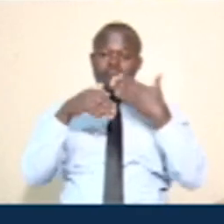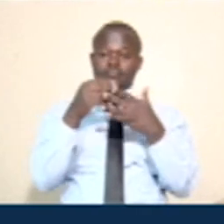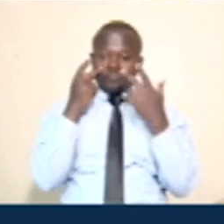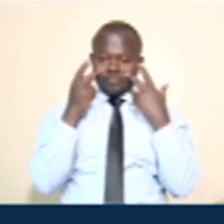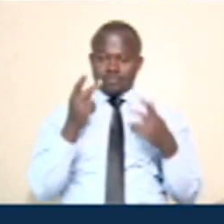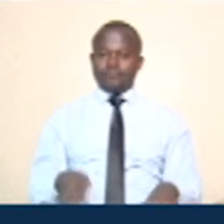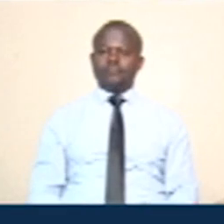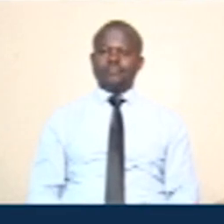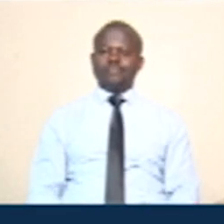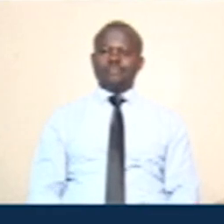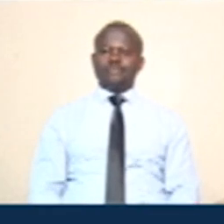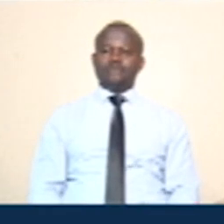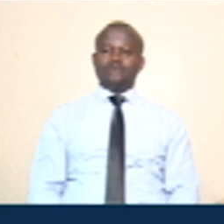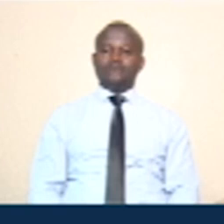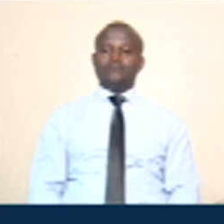babona